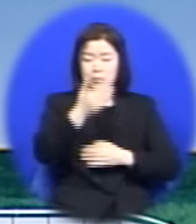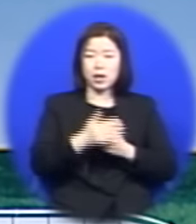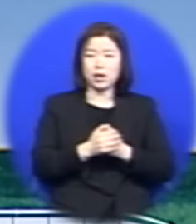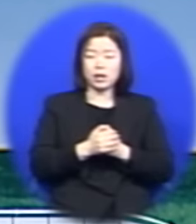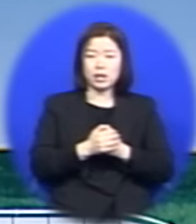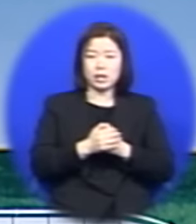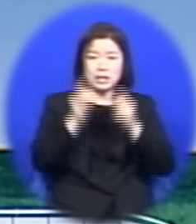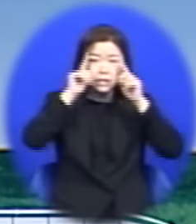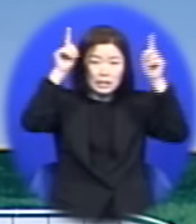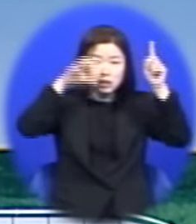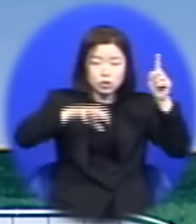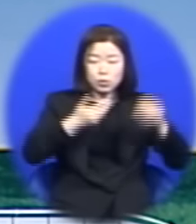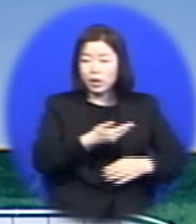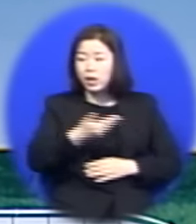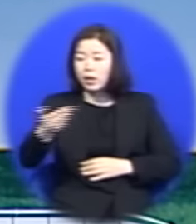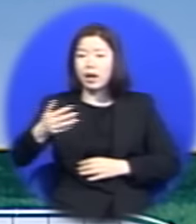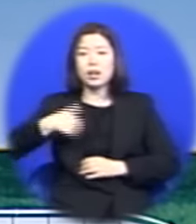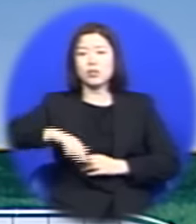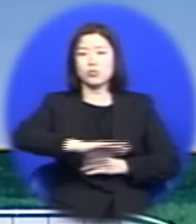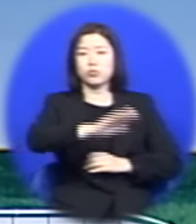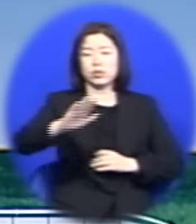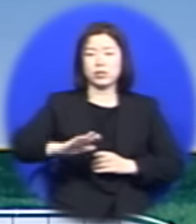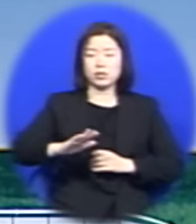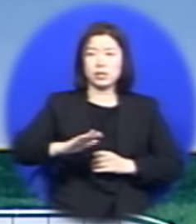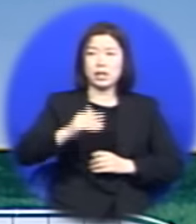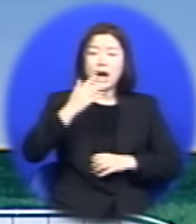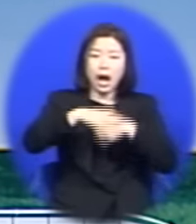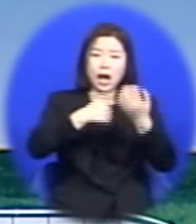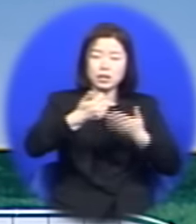갈 수밖에 없는 우리를 당신의 자녀로